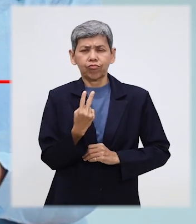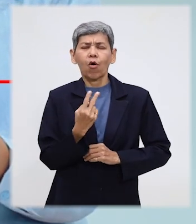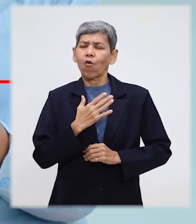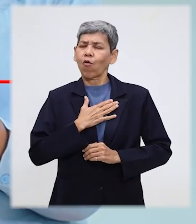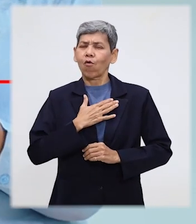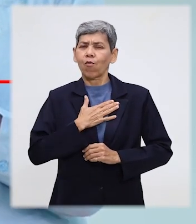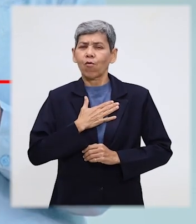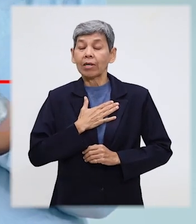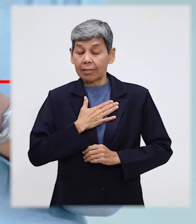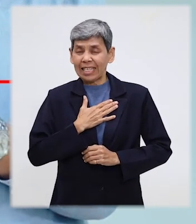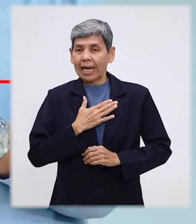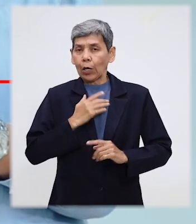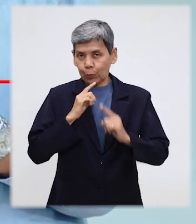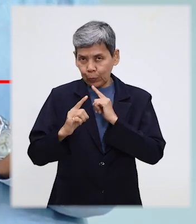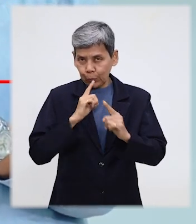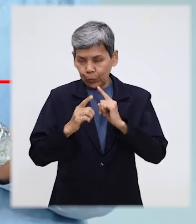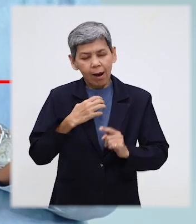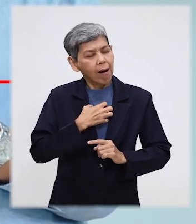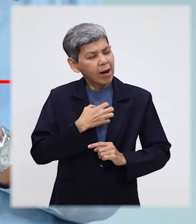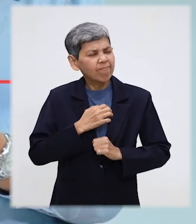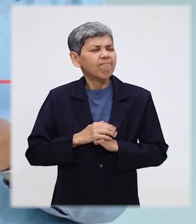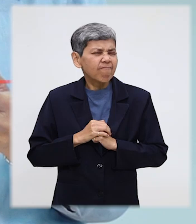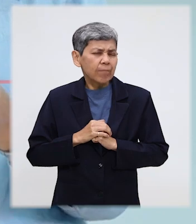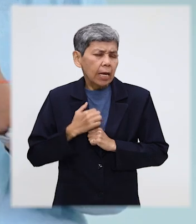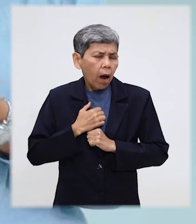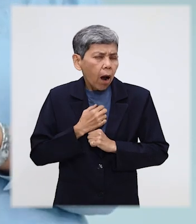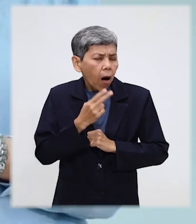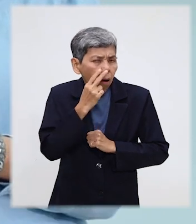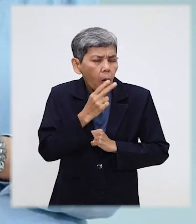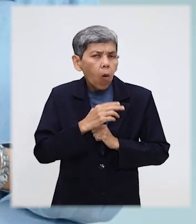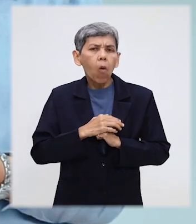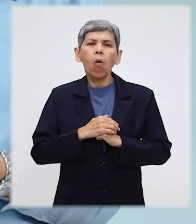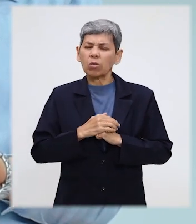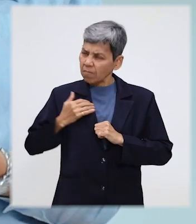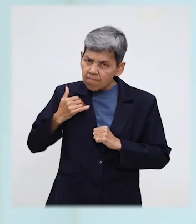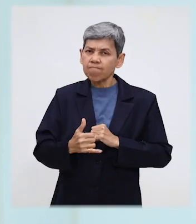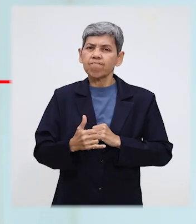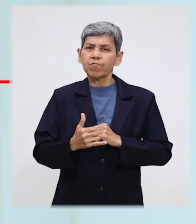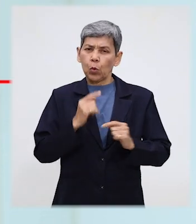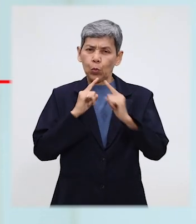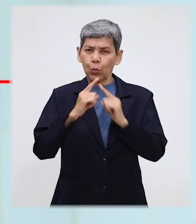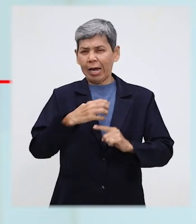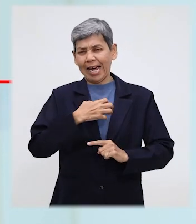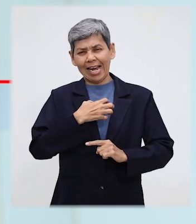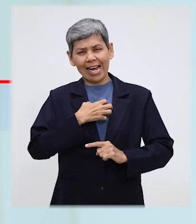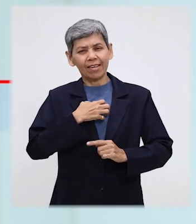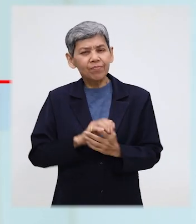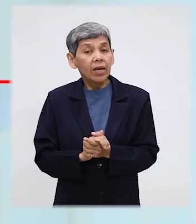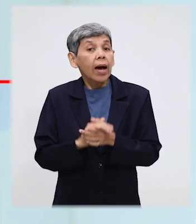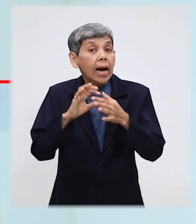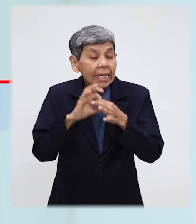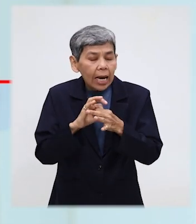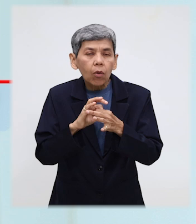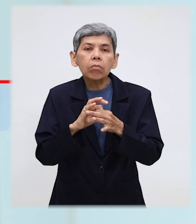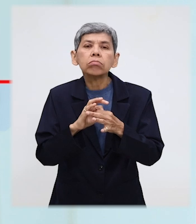างรายการเพราะว่าประเด็นที่จะมาร่วมพูดคุยในวันนี้อุ๊ยพอได้ยินชื่อแล้วแบบว่าต้องมาพูดคุยนั่นก็คือในเรื่อง